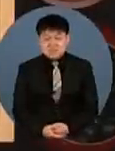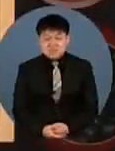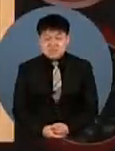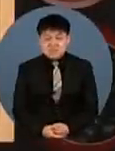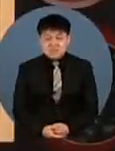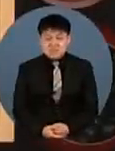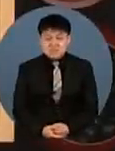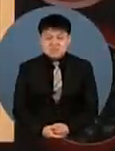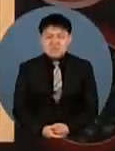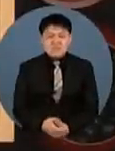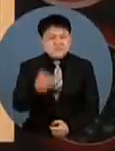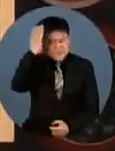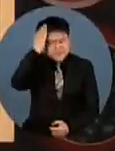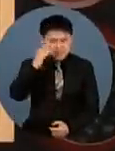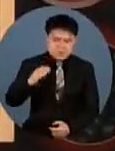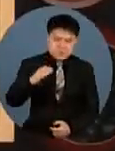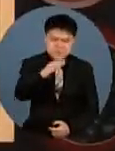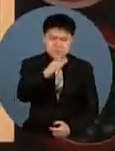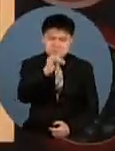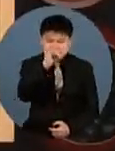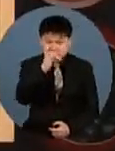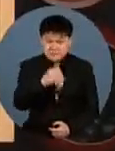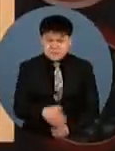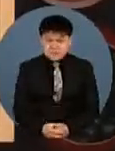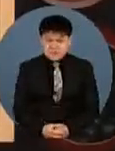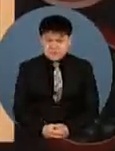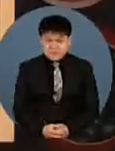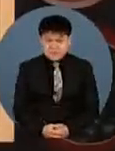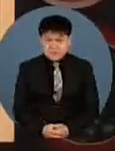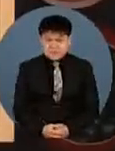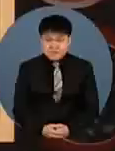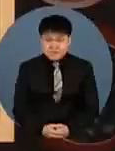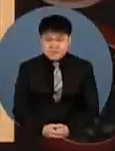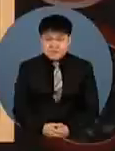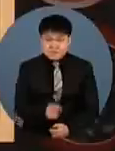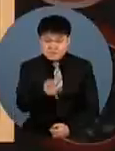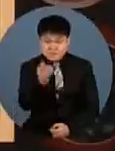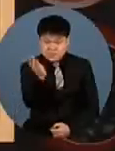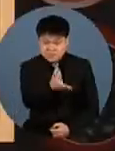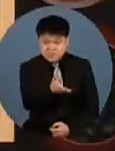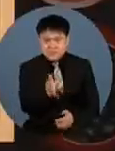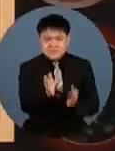자, 흙이 젖히는 수가 있나요? 그 다음에 기세상 끊었는데요.